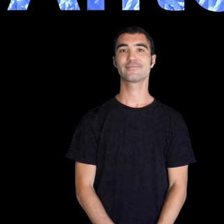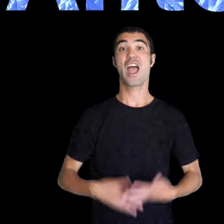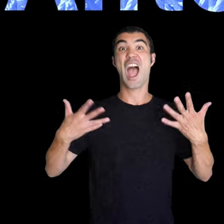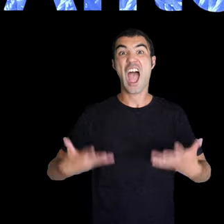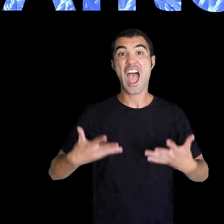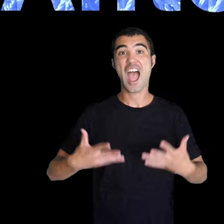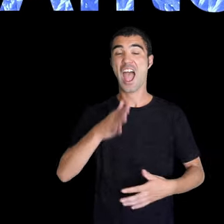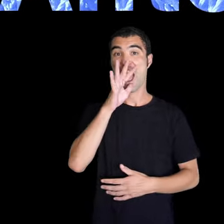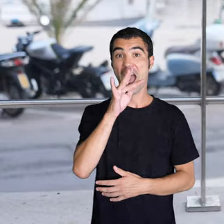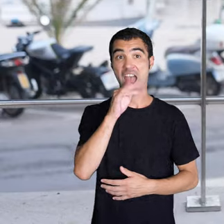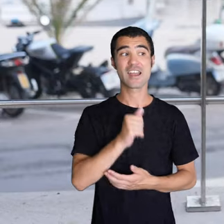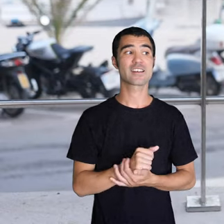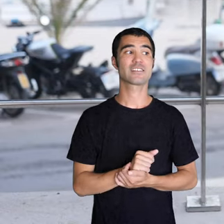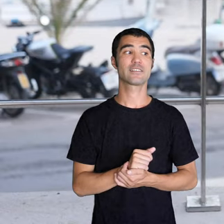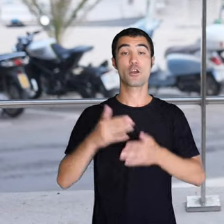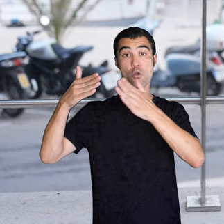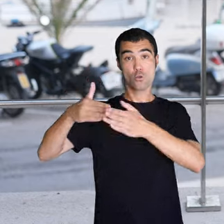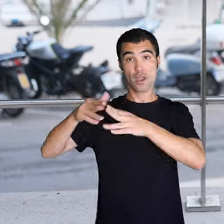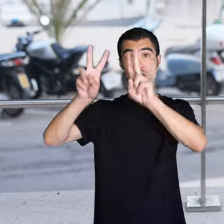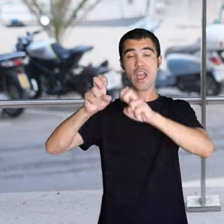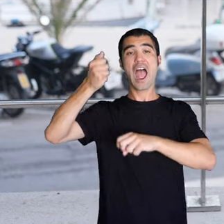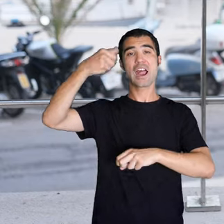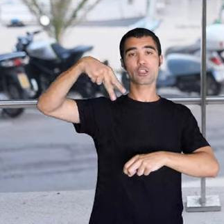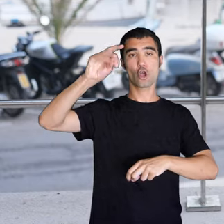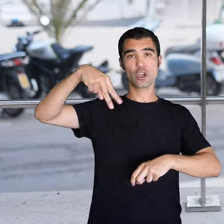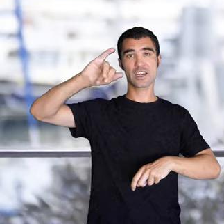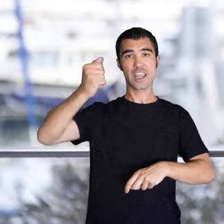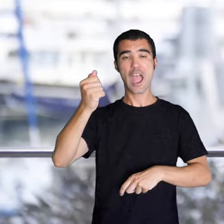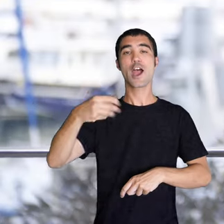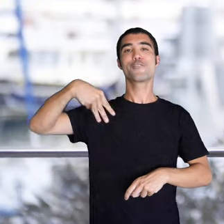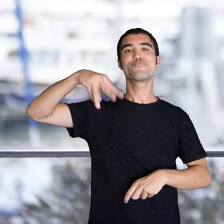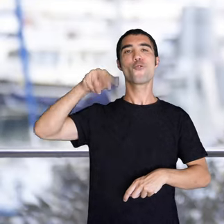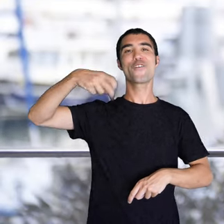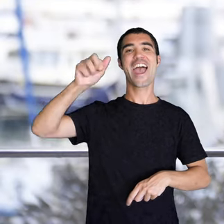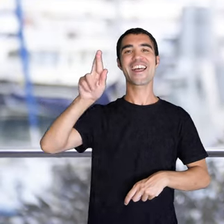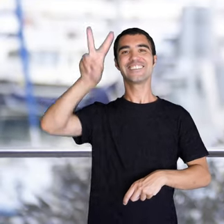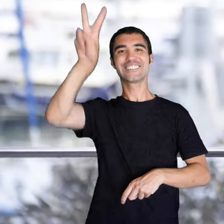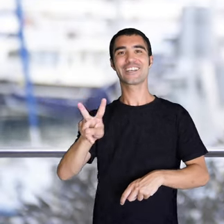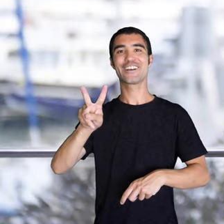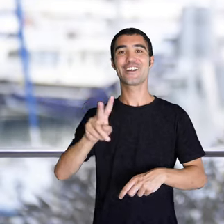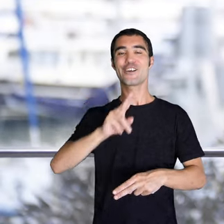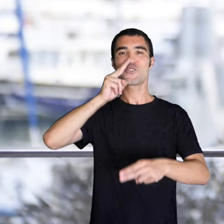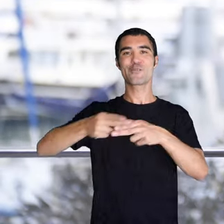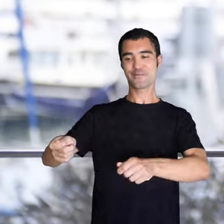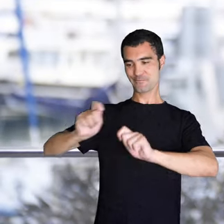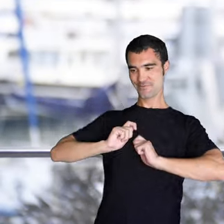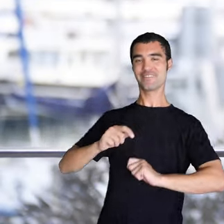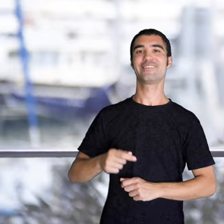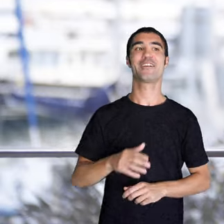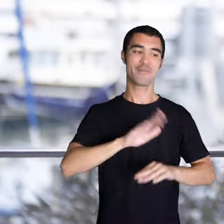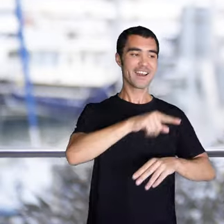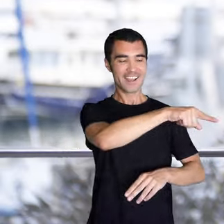ara una, una o sigui la barca a nom Antonia Monà, segona du el meu nom, el meu vau m va dir que ell la disfrutaria